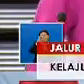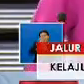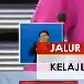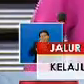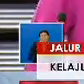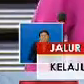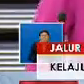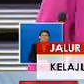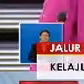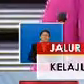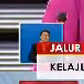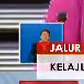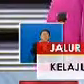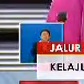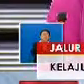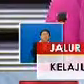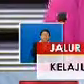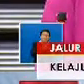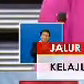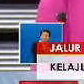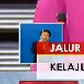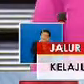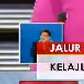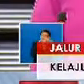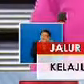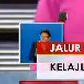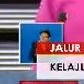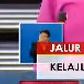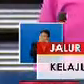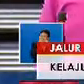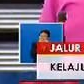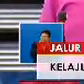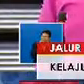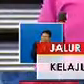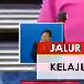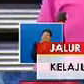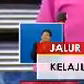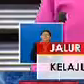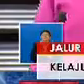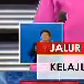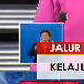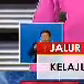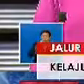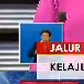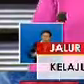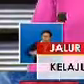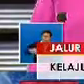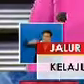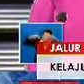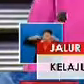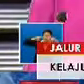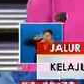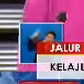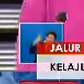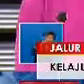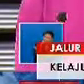sesaat seterusnya dalam tempoh dua tahun lagi bagi pakej ini kelajuan akan ditingkatkan dua